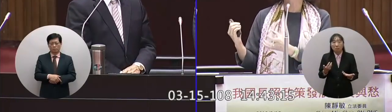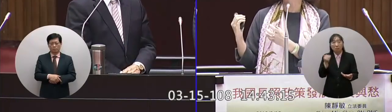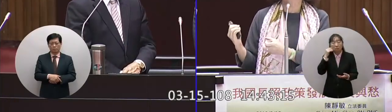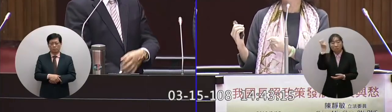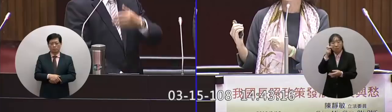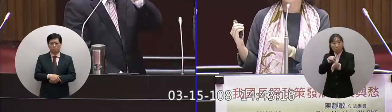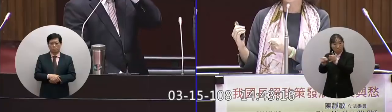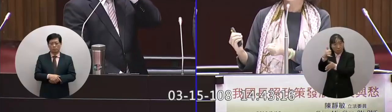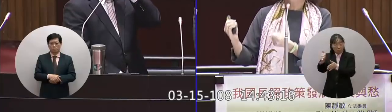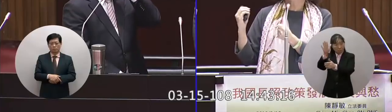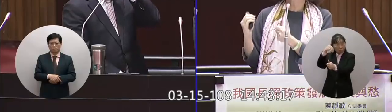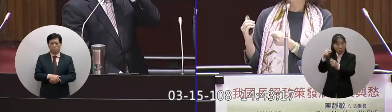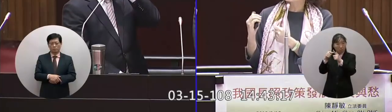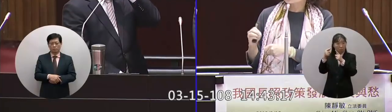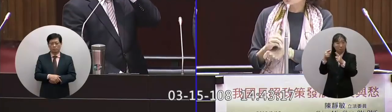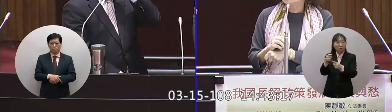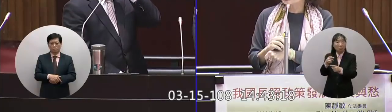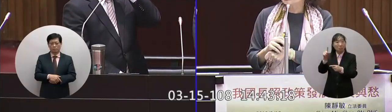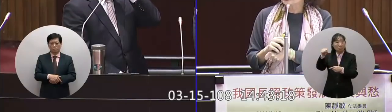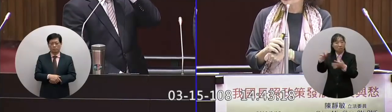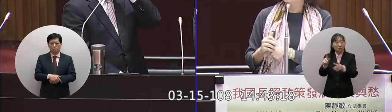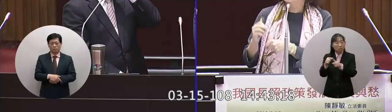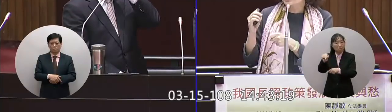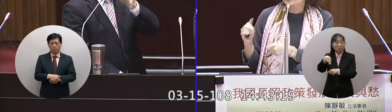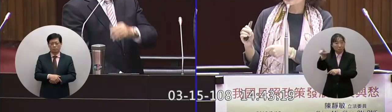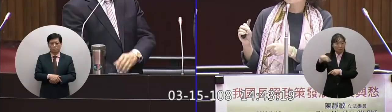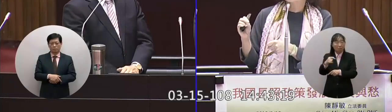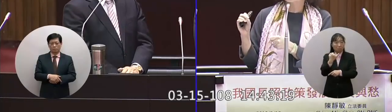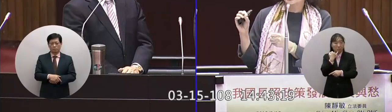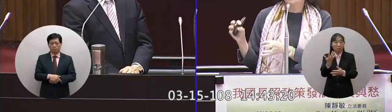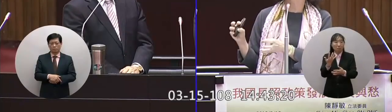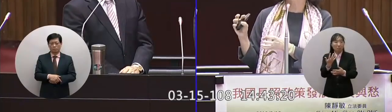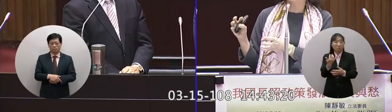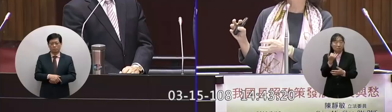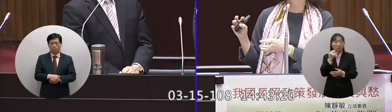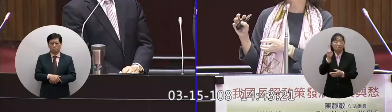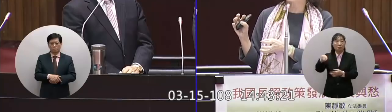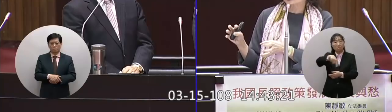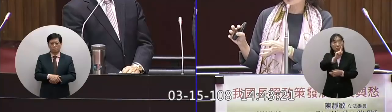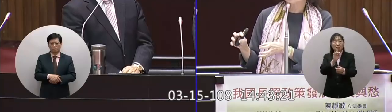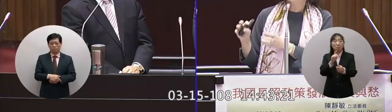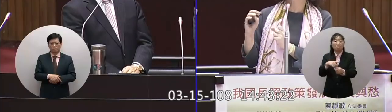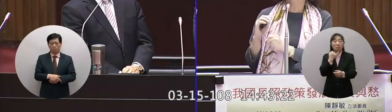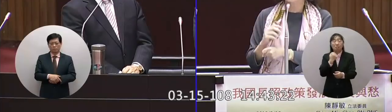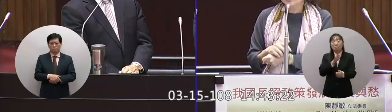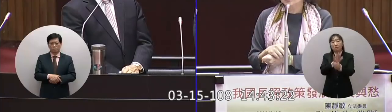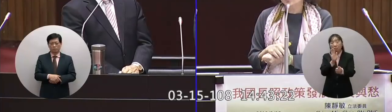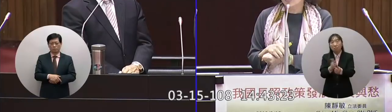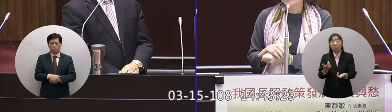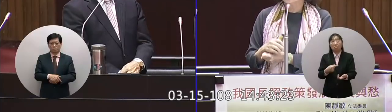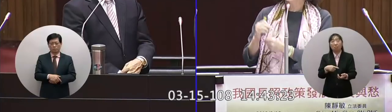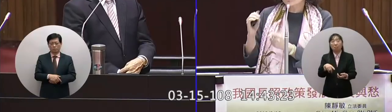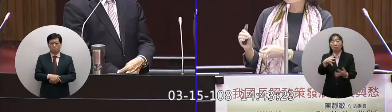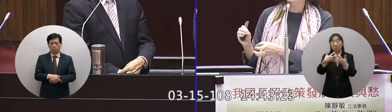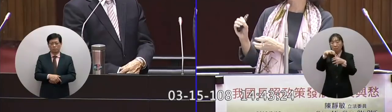如果已经聘了这么多人，让这些有公权力的人更来做好的资源的一个掌控，机构的品